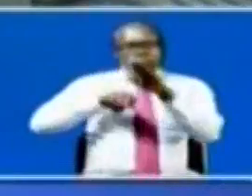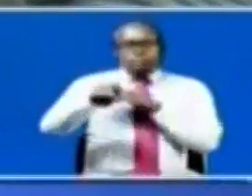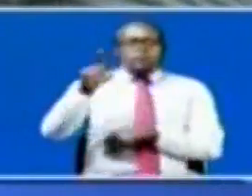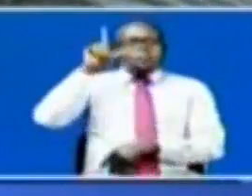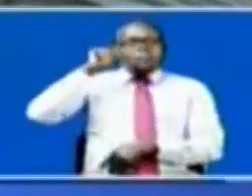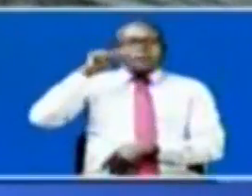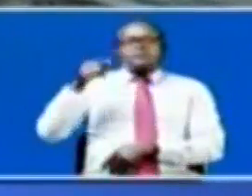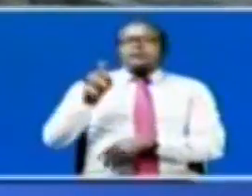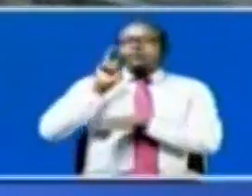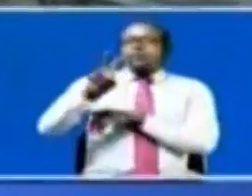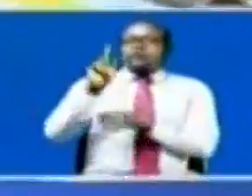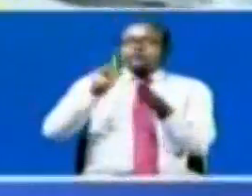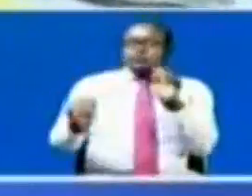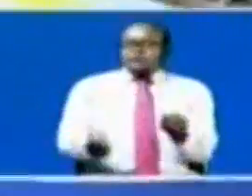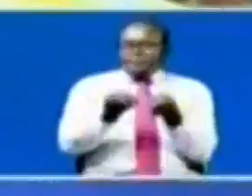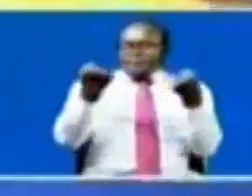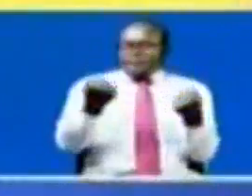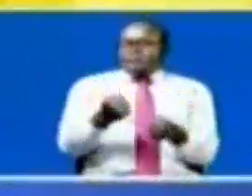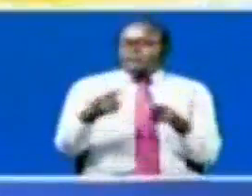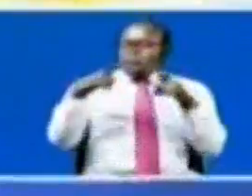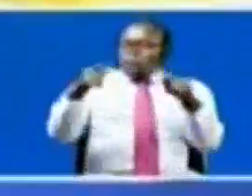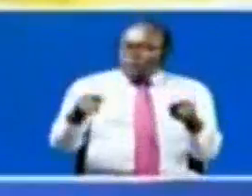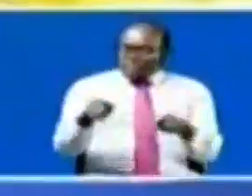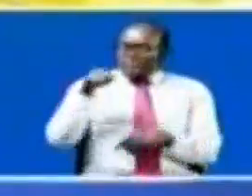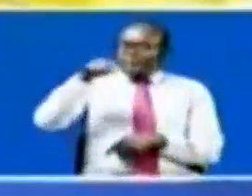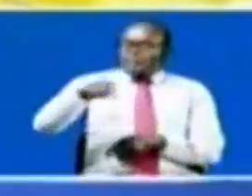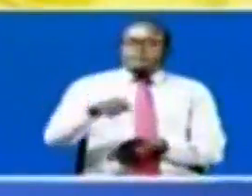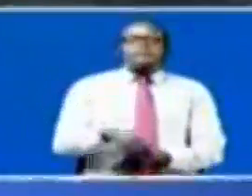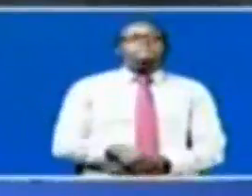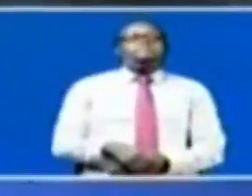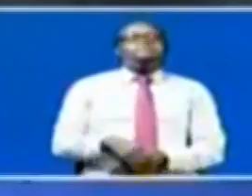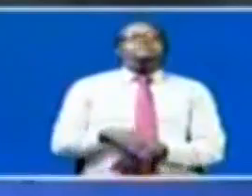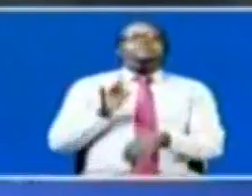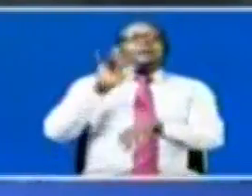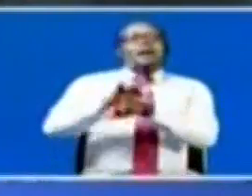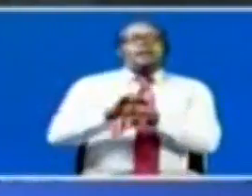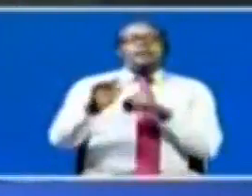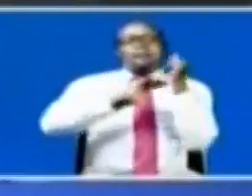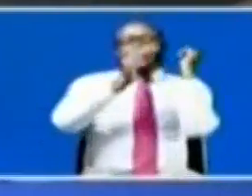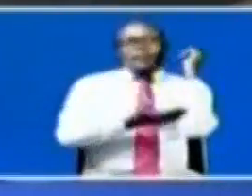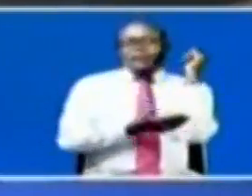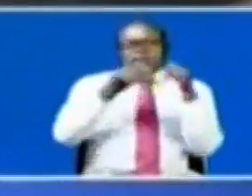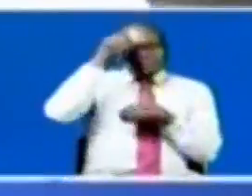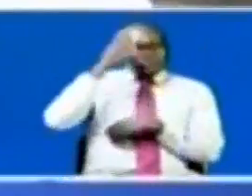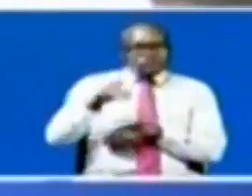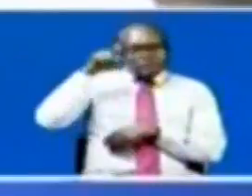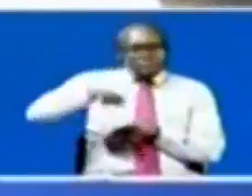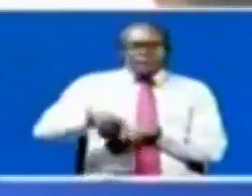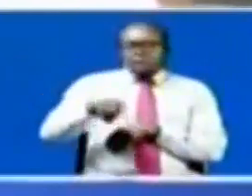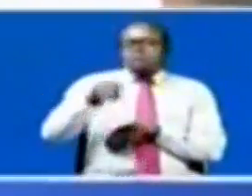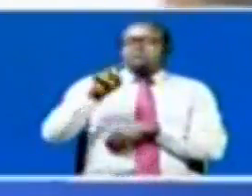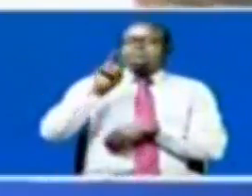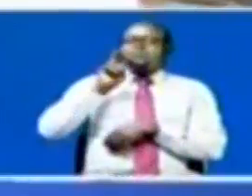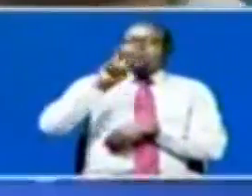Mombasa kusimamia na kushuhudia shughuli hiyo akasema kwamba swala la mimba za mapema miongoni mwa wanafunzi linaangaziwa kwa macho